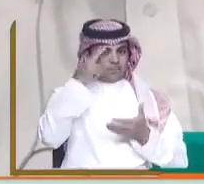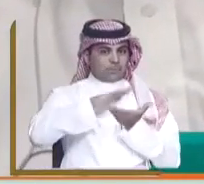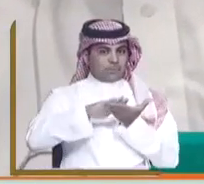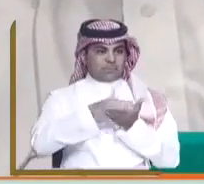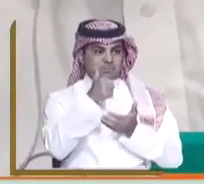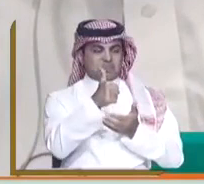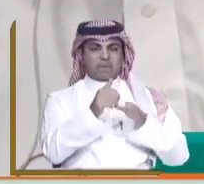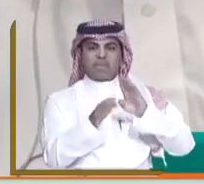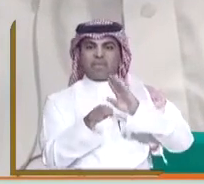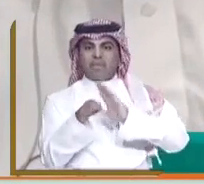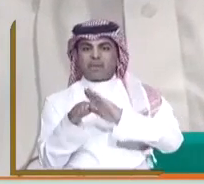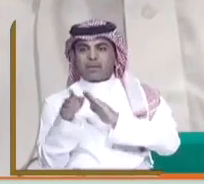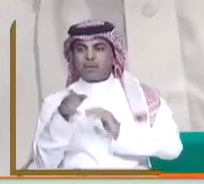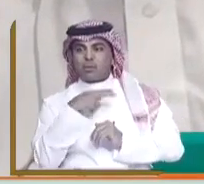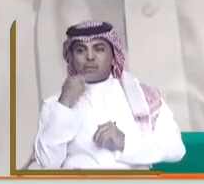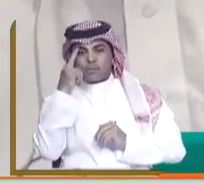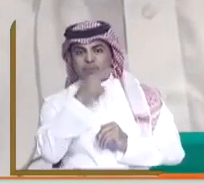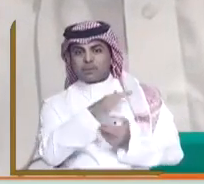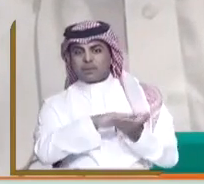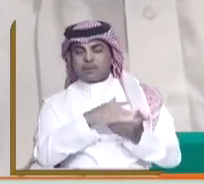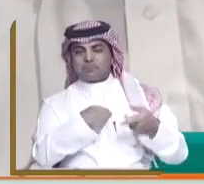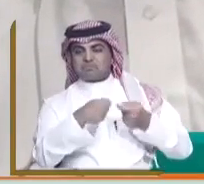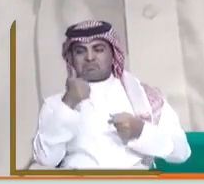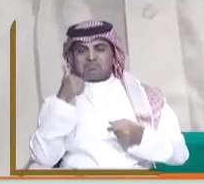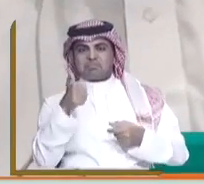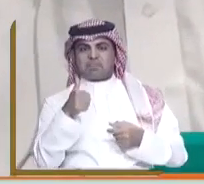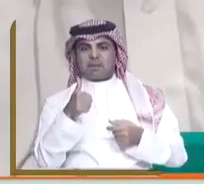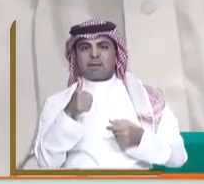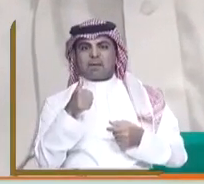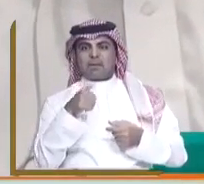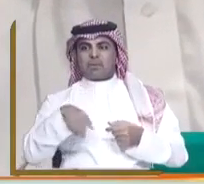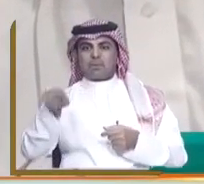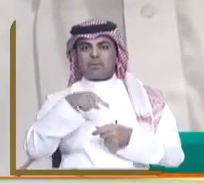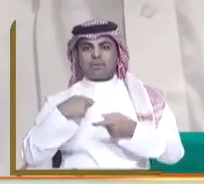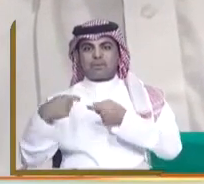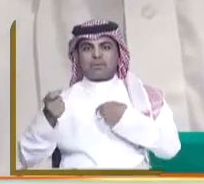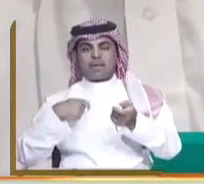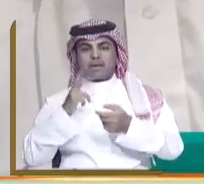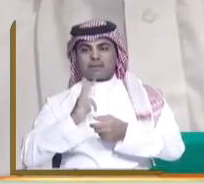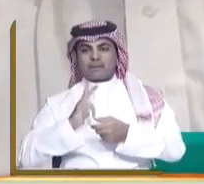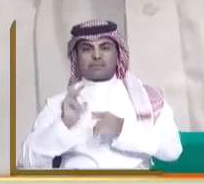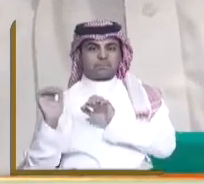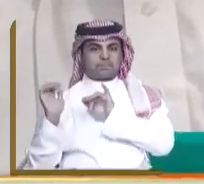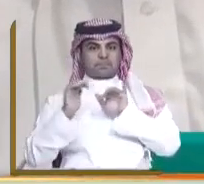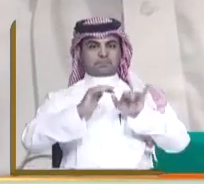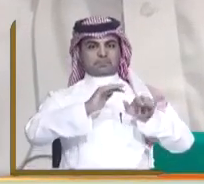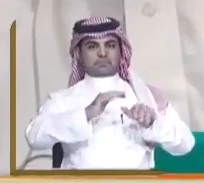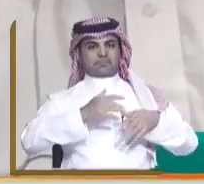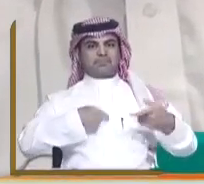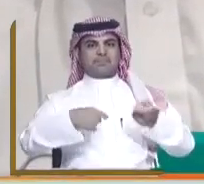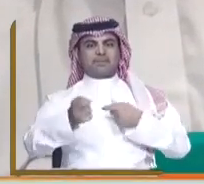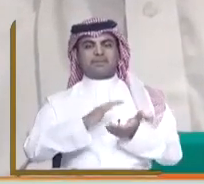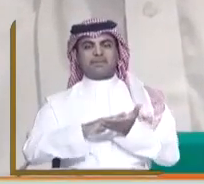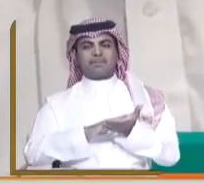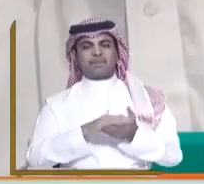يعني يكون هناك من خلال الغرف التجاريه في بلدانهم وايضا وزارات التجاره دائما ما يقوم بينهم حديث وبالذات